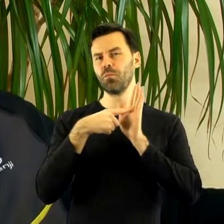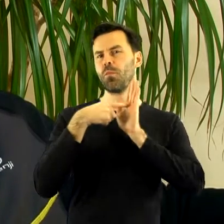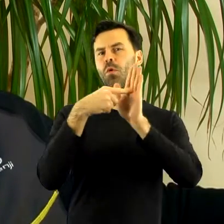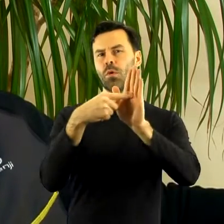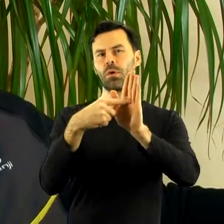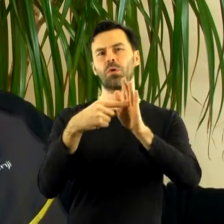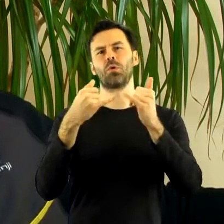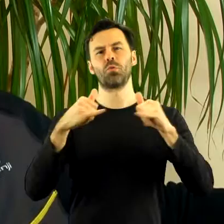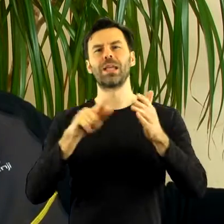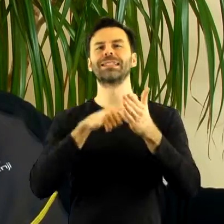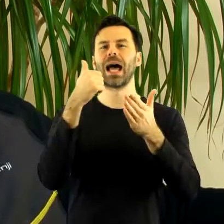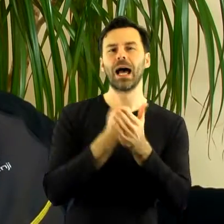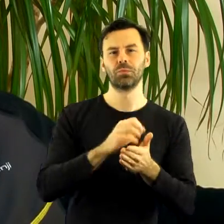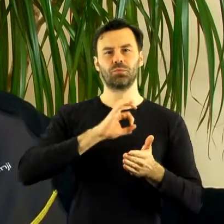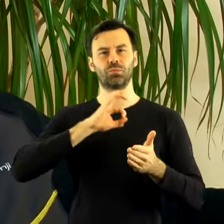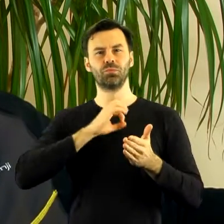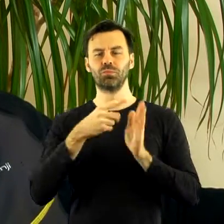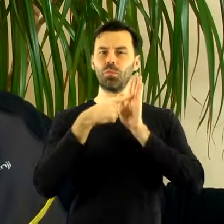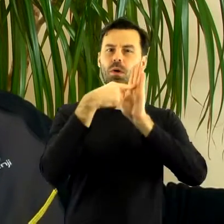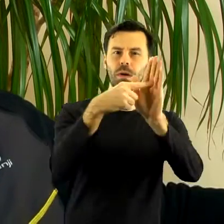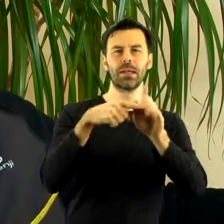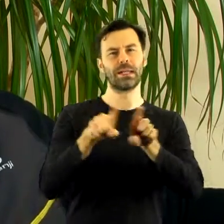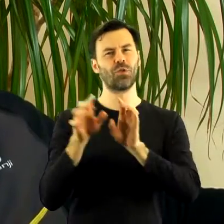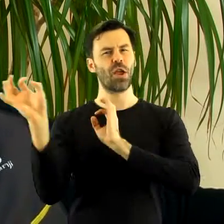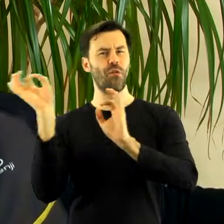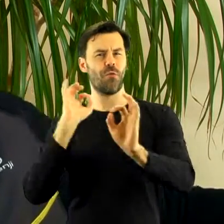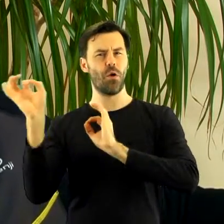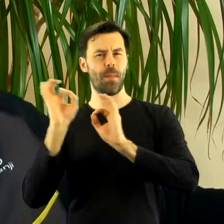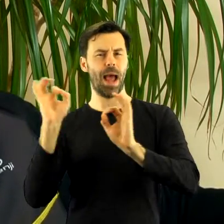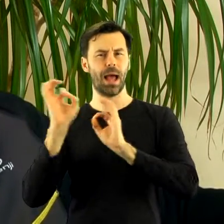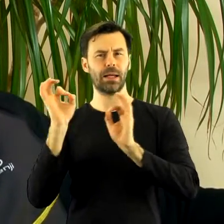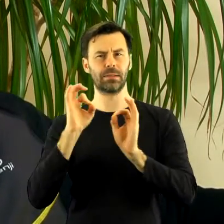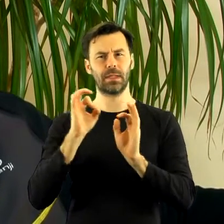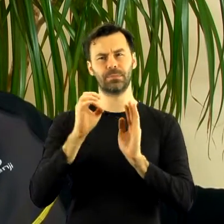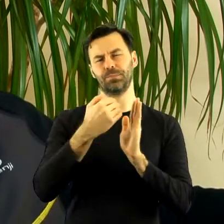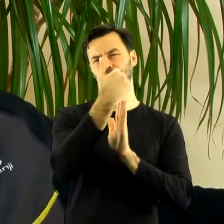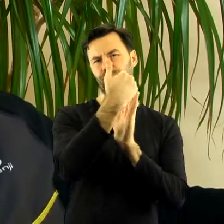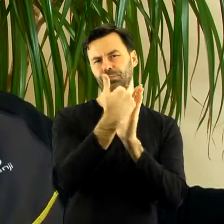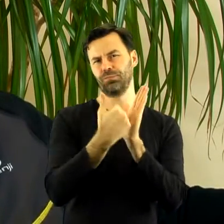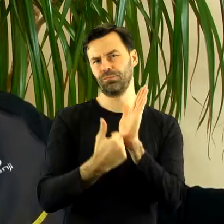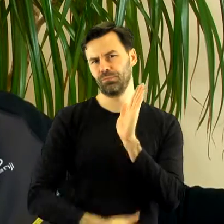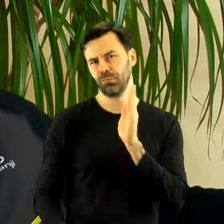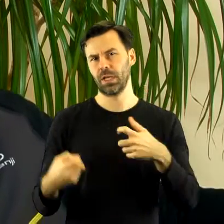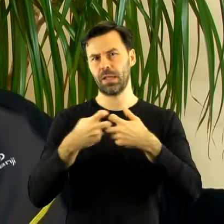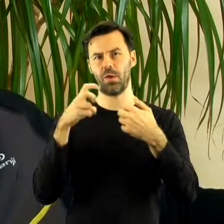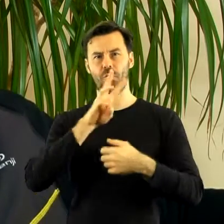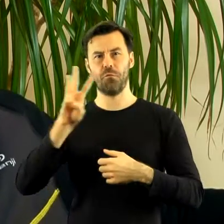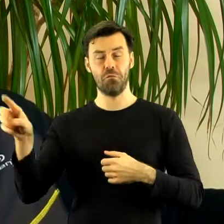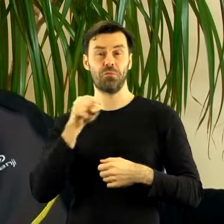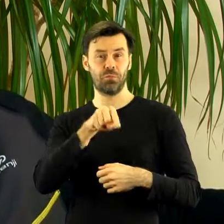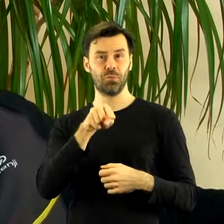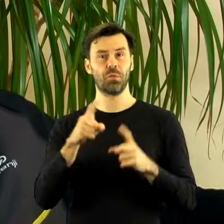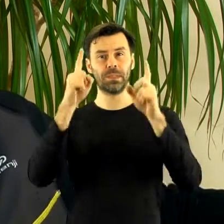zaprezentowaliśmy się, umieściliśmy statut, umieściliśmy jakieś informacje właśnie na temat naszej działalności i